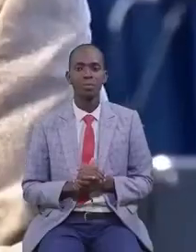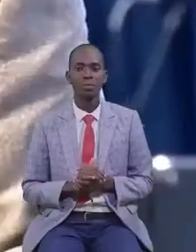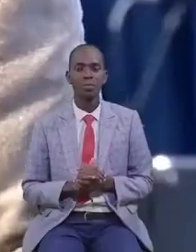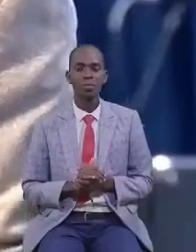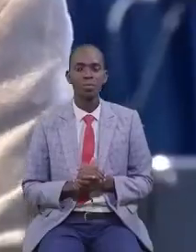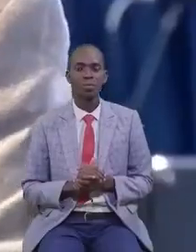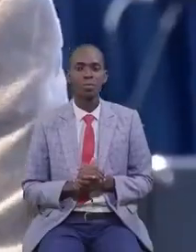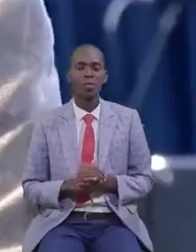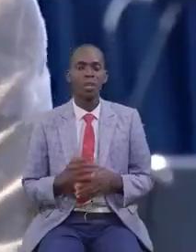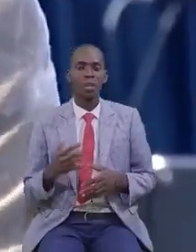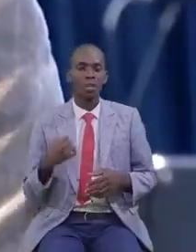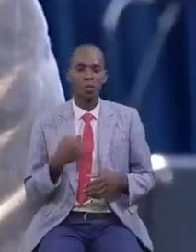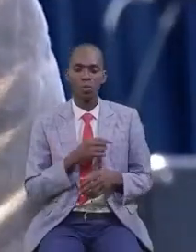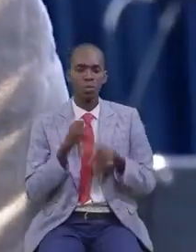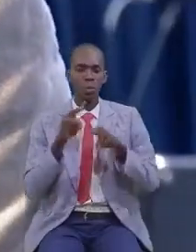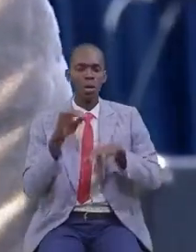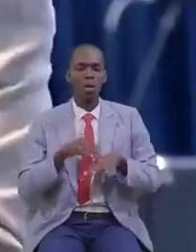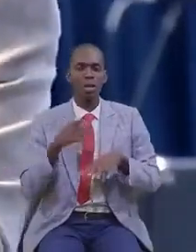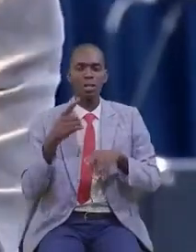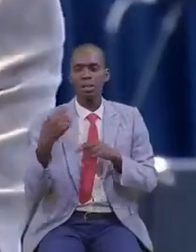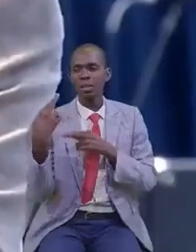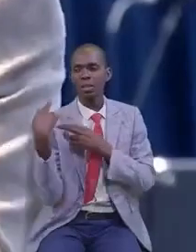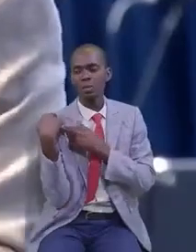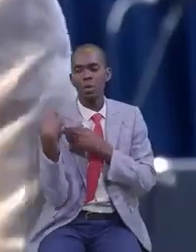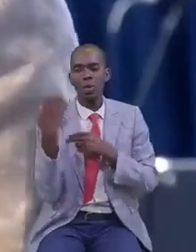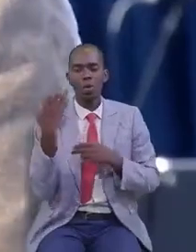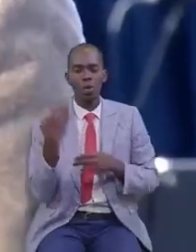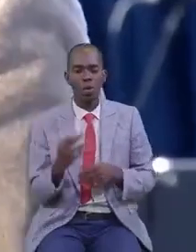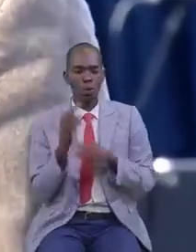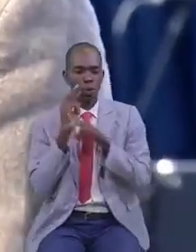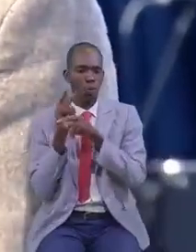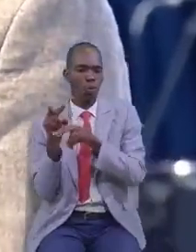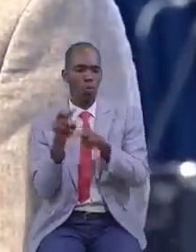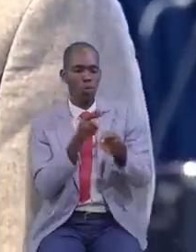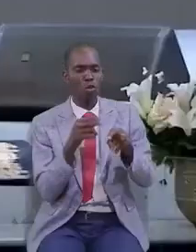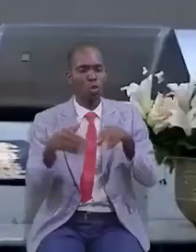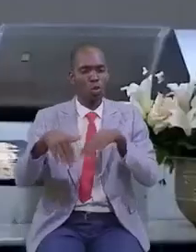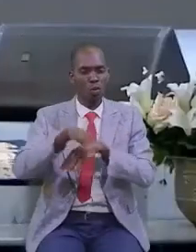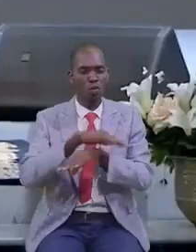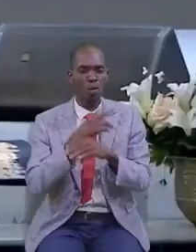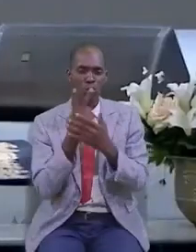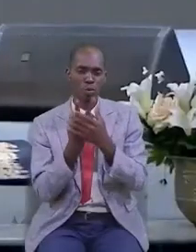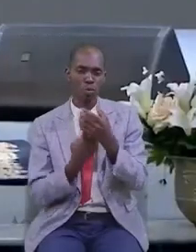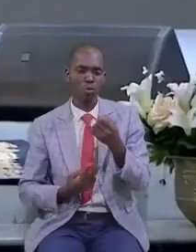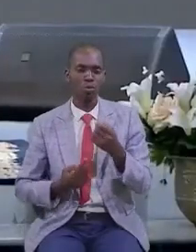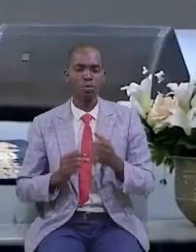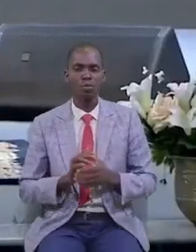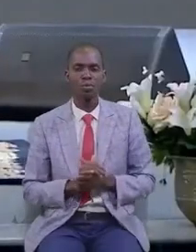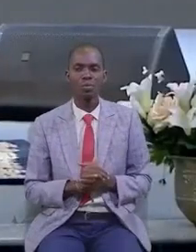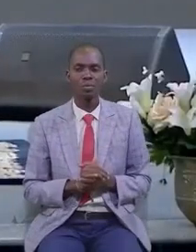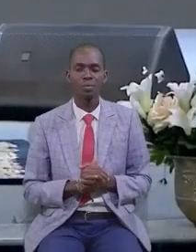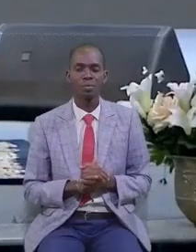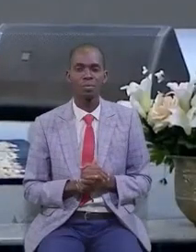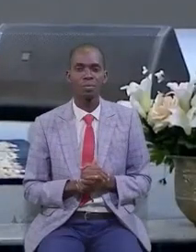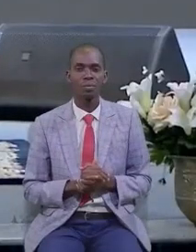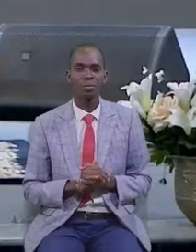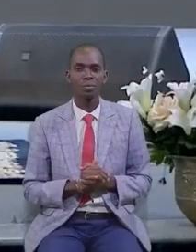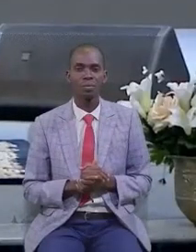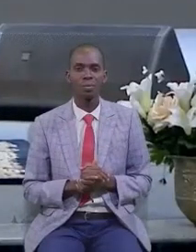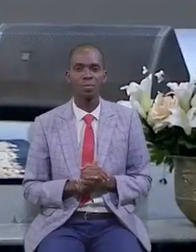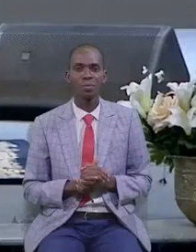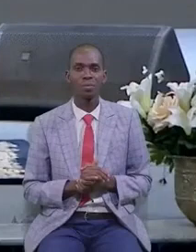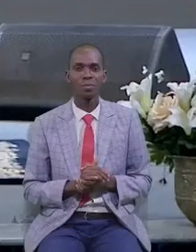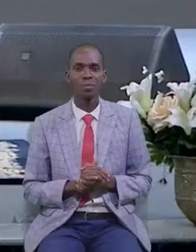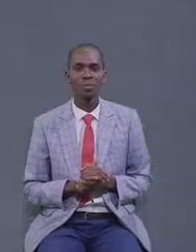గమనించినప్పుడు, I will look at the responsibility of watching over both, నేను ఆ రెండింటినీ కలిపి చూడడానికి మూడు